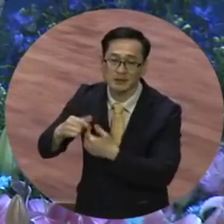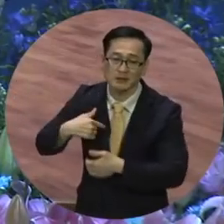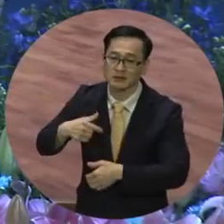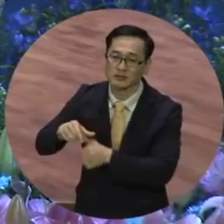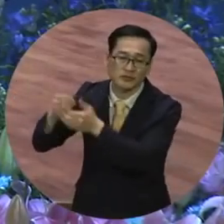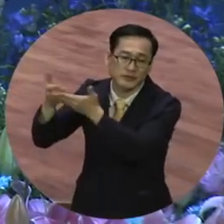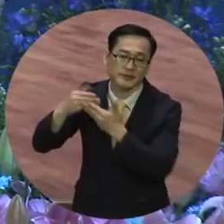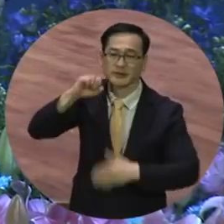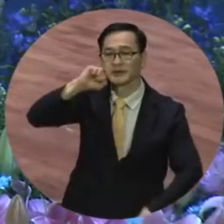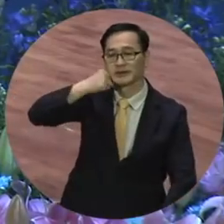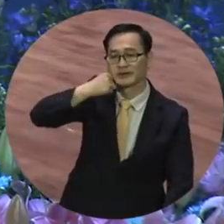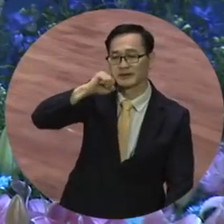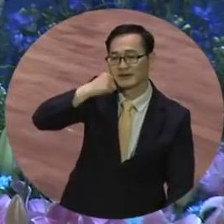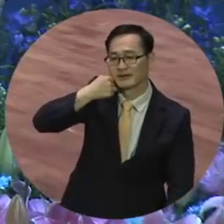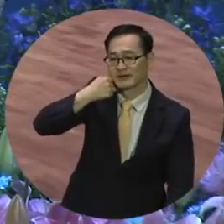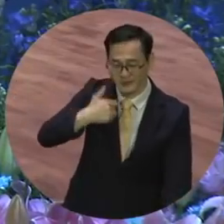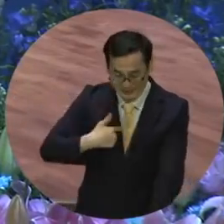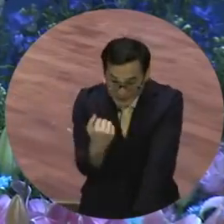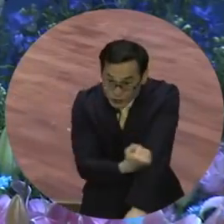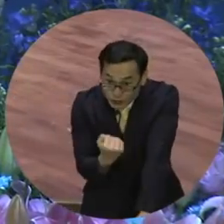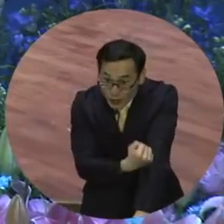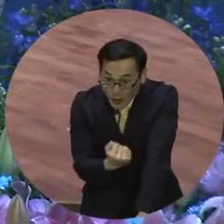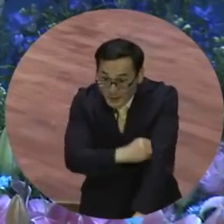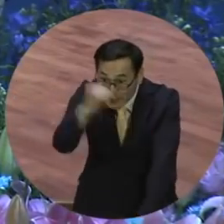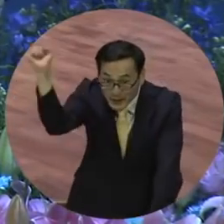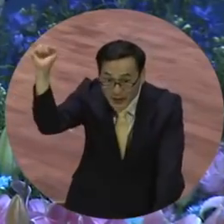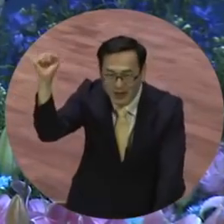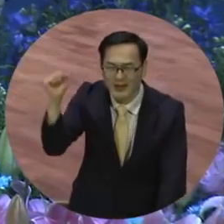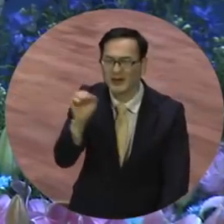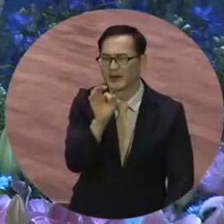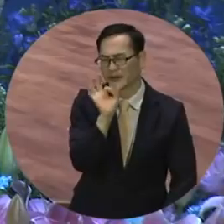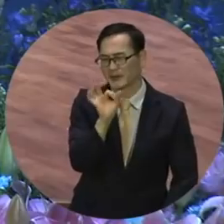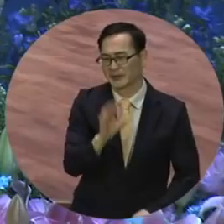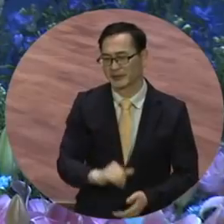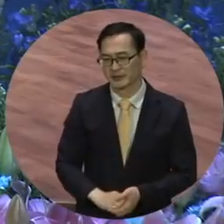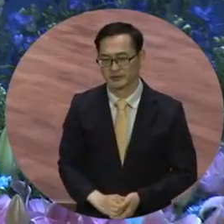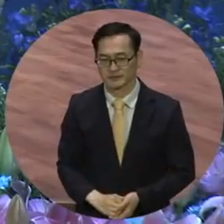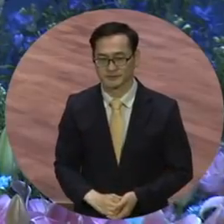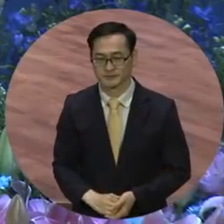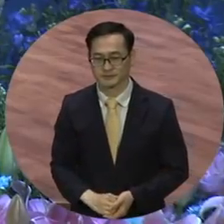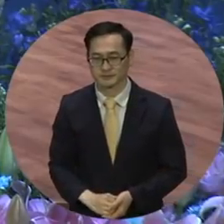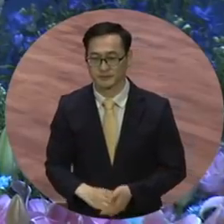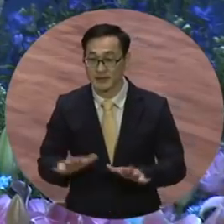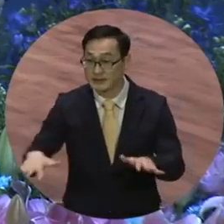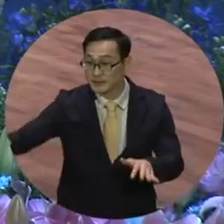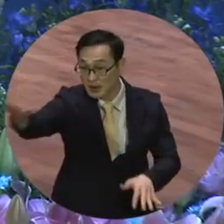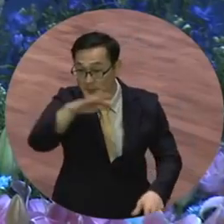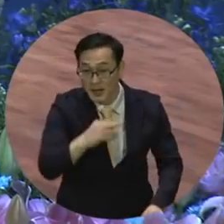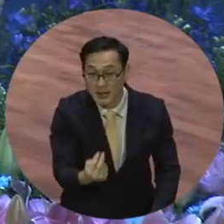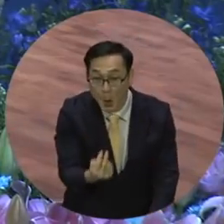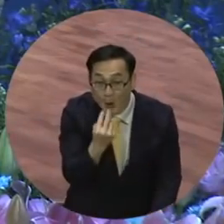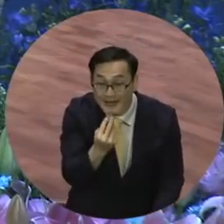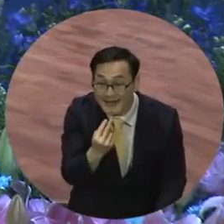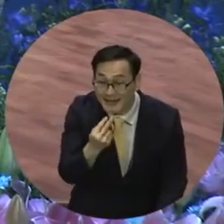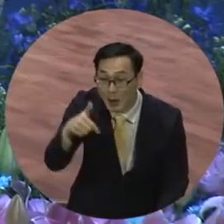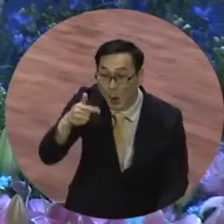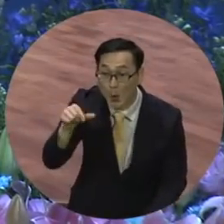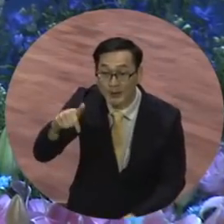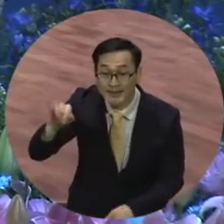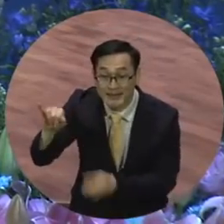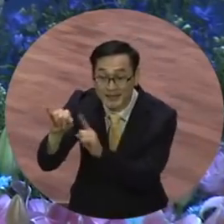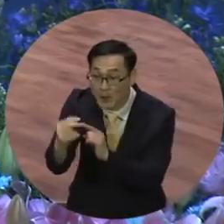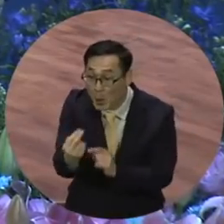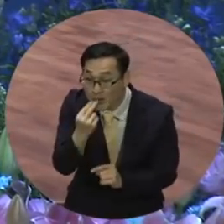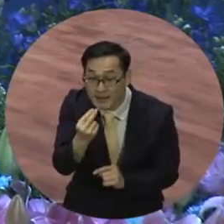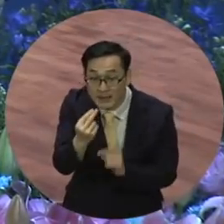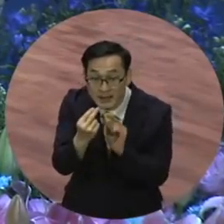어마어마했어요. 내가 늘 말씀드리잖아요. 이 방에 공기를 공짜로 지금 마시고 있어요. 이거 생명과 관계되기 때문에 이걸 돈